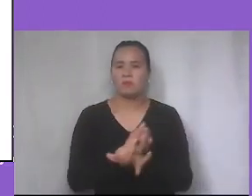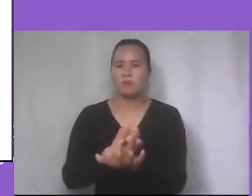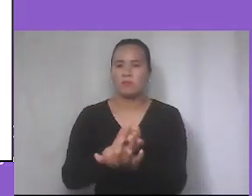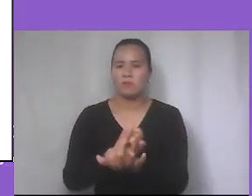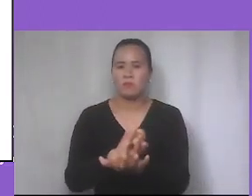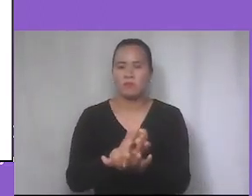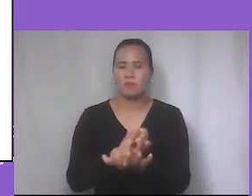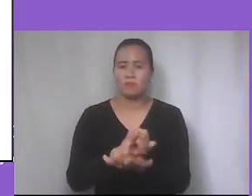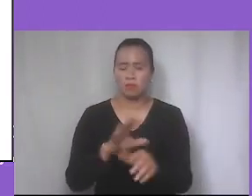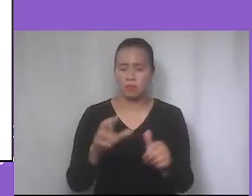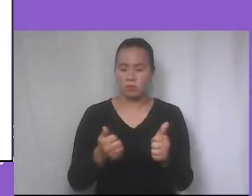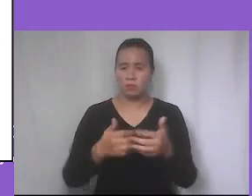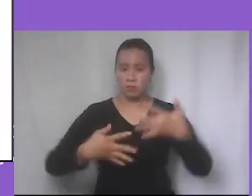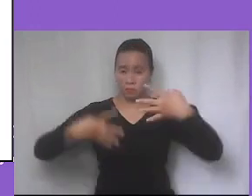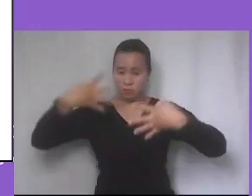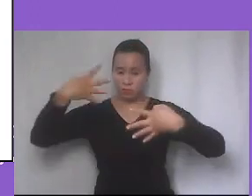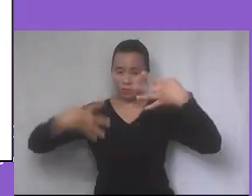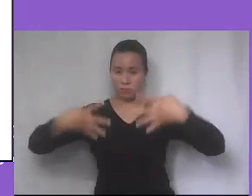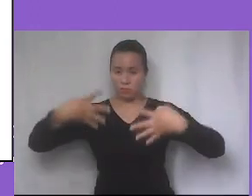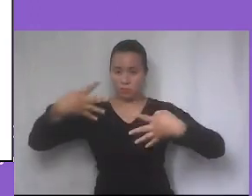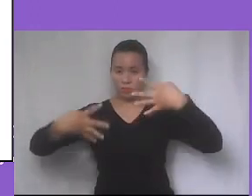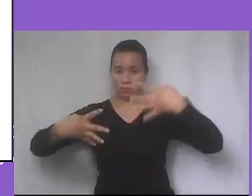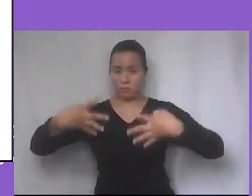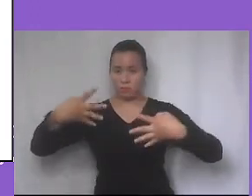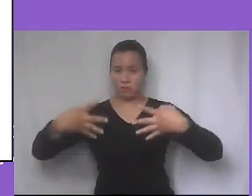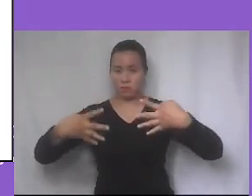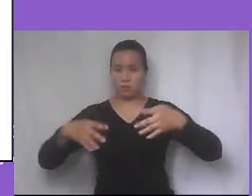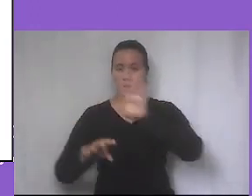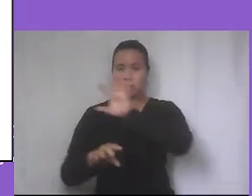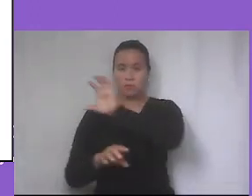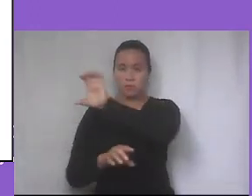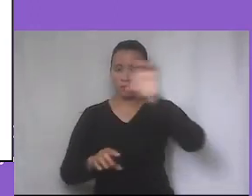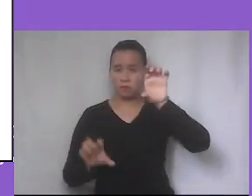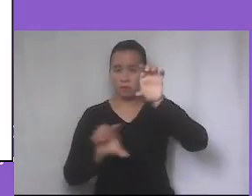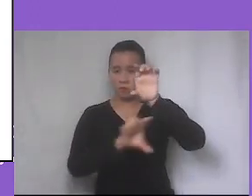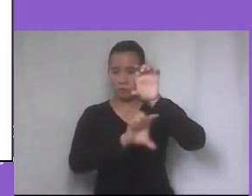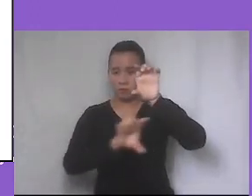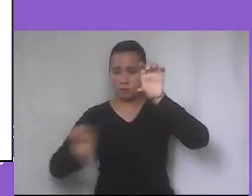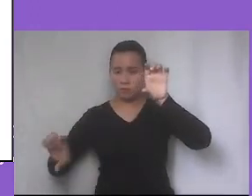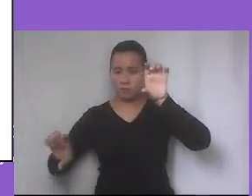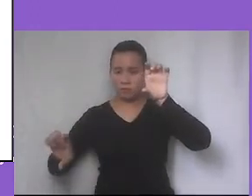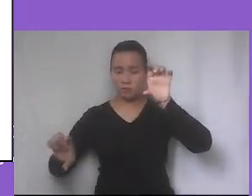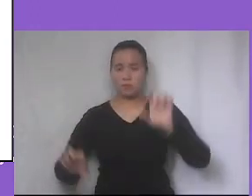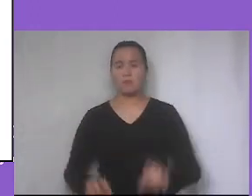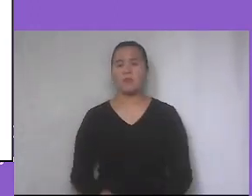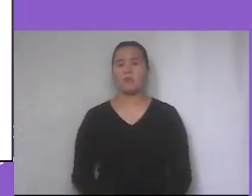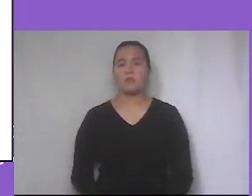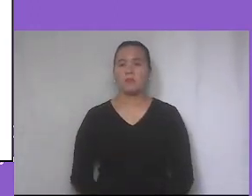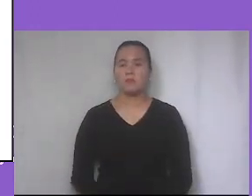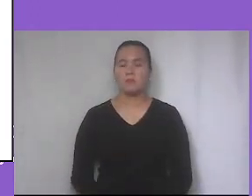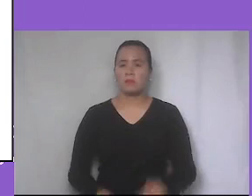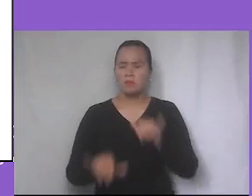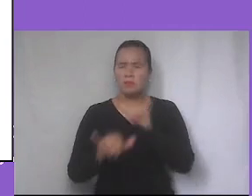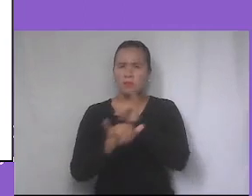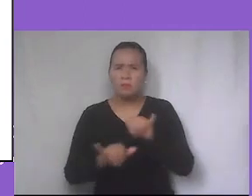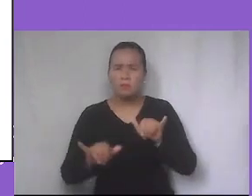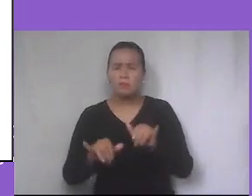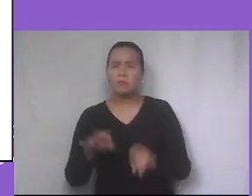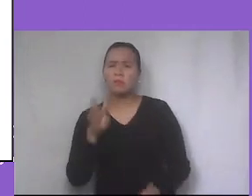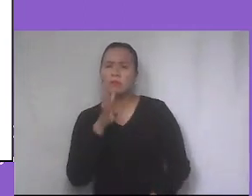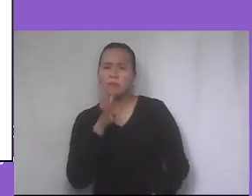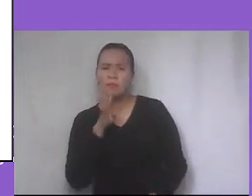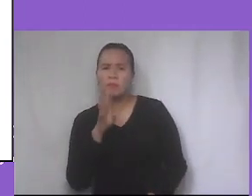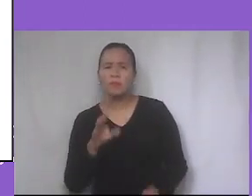baba? Ipis rhymes with o katugma ng lapis. Paano naman ang baboy?